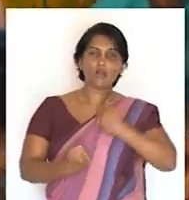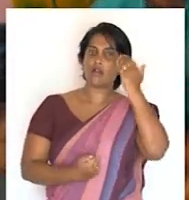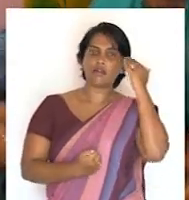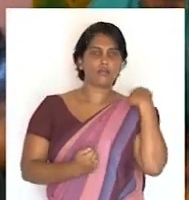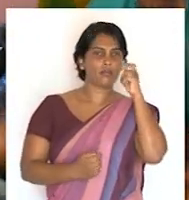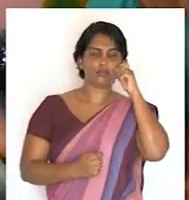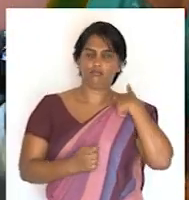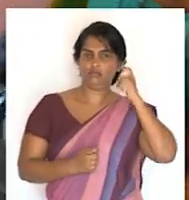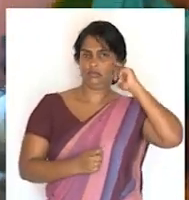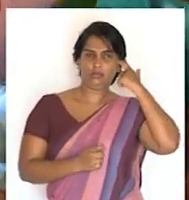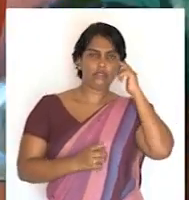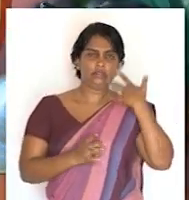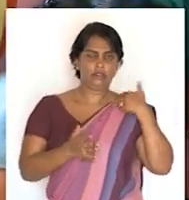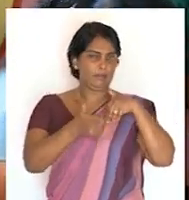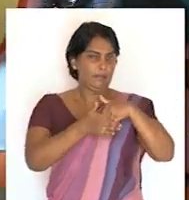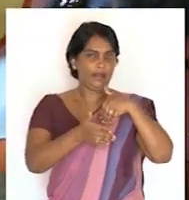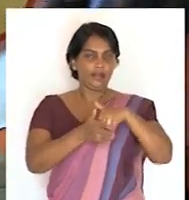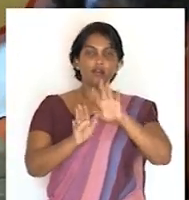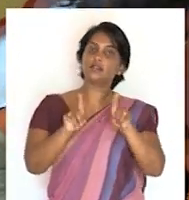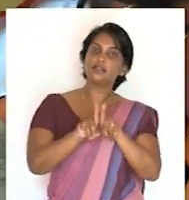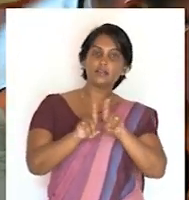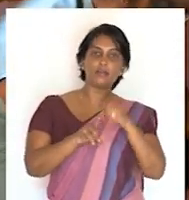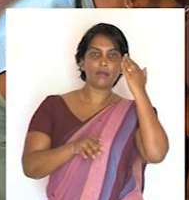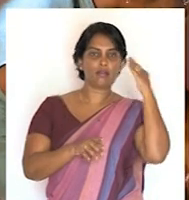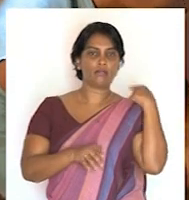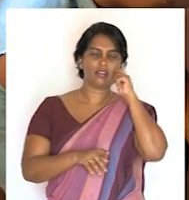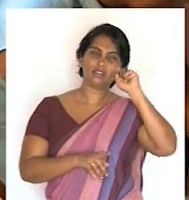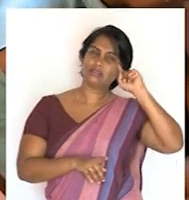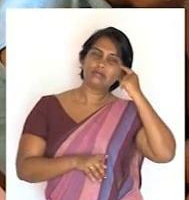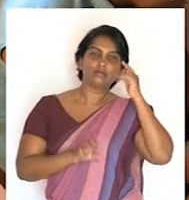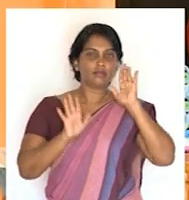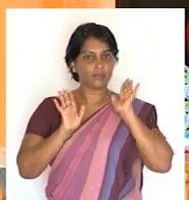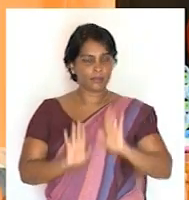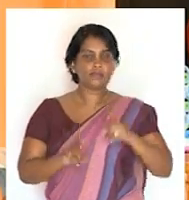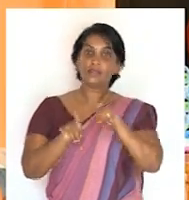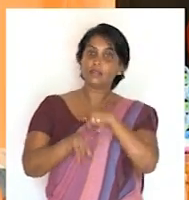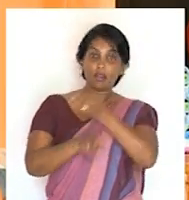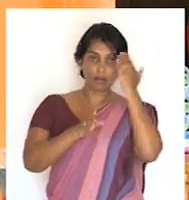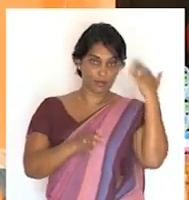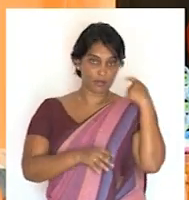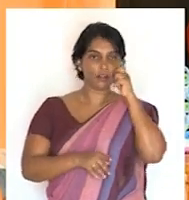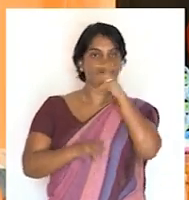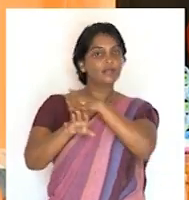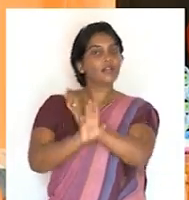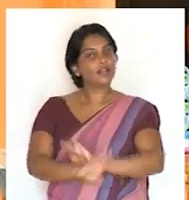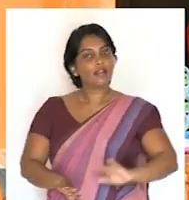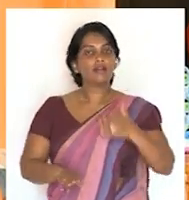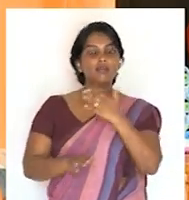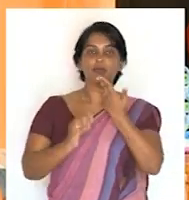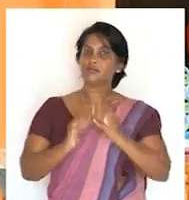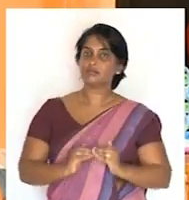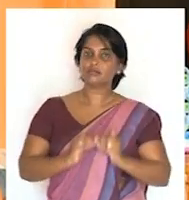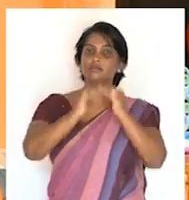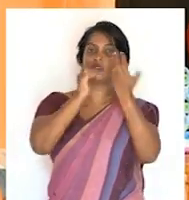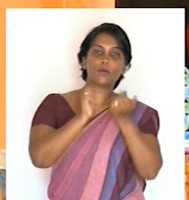ගොඩක් මානසිකව සිත්තවල ඇති වෙනවා. ඒ වගේම දෙමව්පියන් ගොඩක් පසුතැවිලි වීම වලට ලක් වෙනවා. ඒතරේ මේ දෙමව්පියන්ට මේ ළමයා සංවර්ධනය